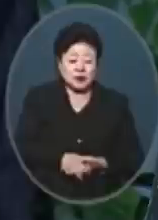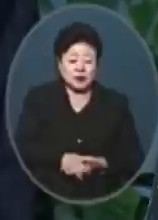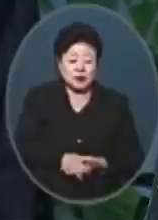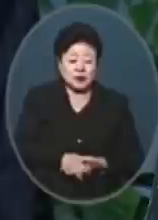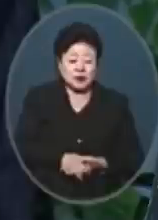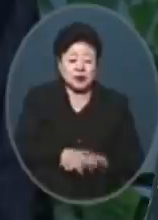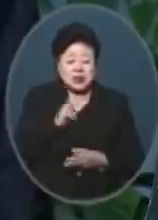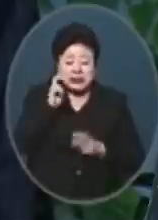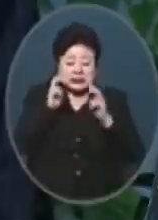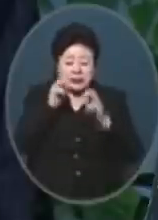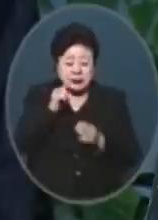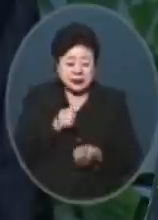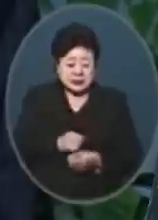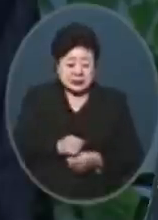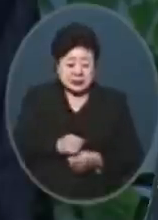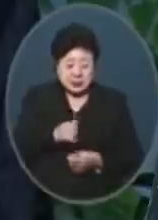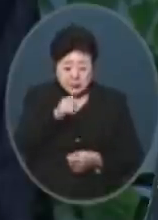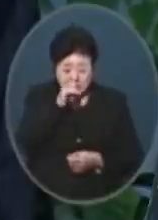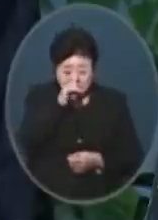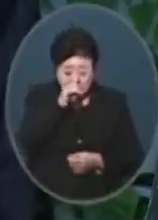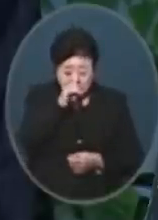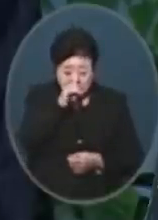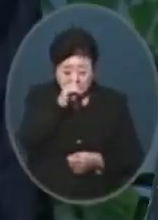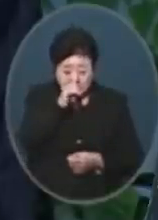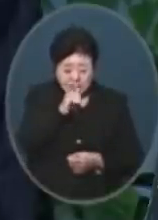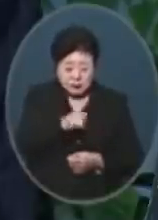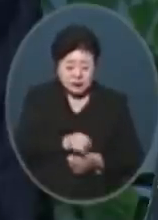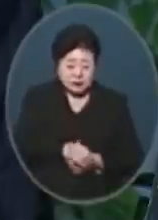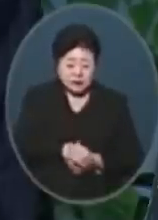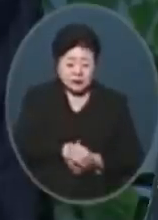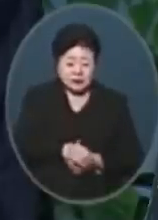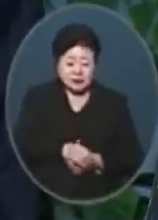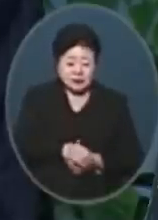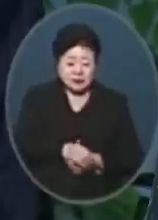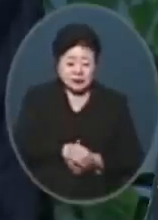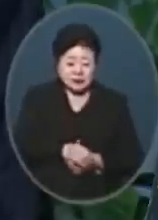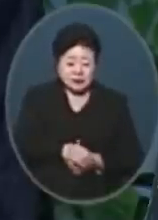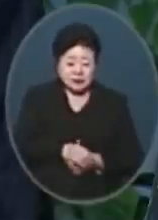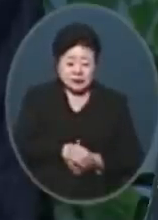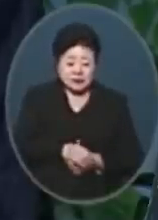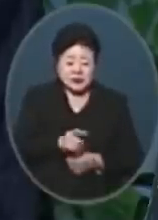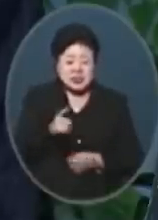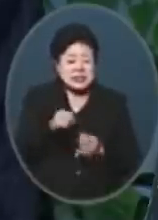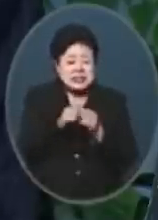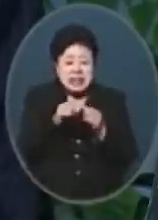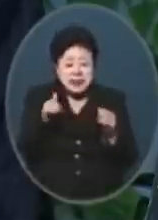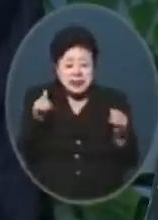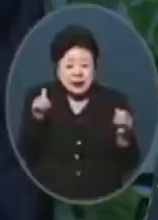사업을 하는 데 필요한 용수도 얻을 수 있는데 이 사람